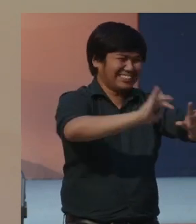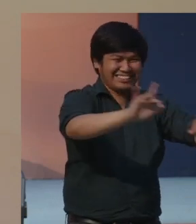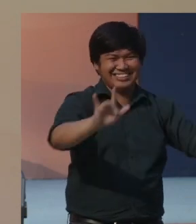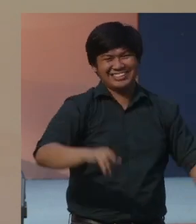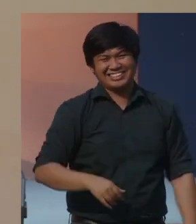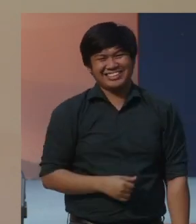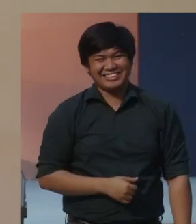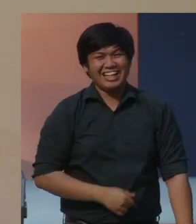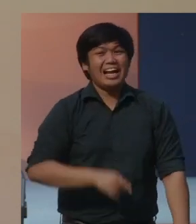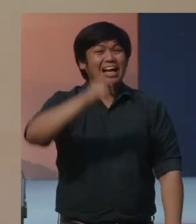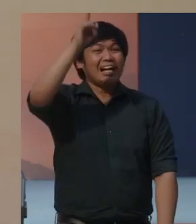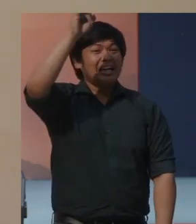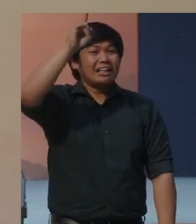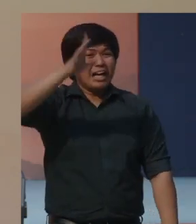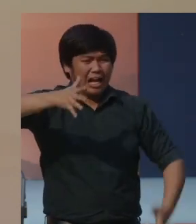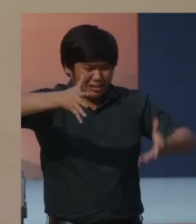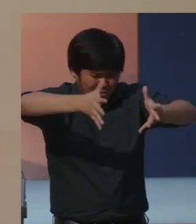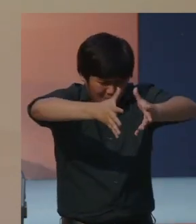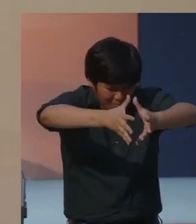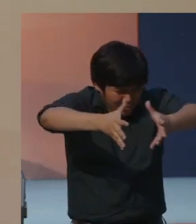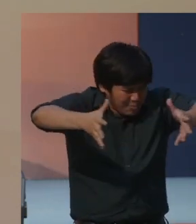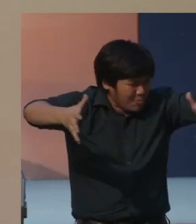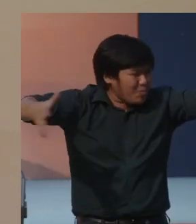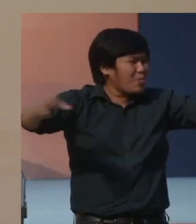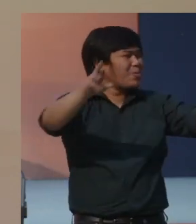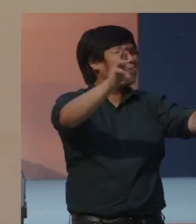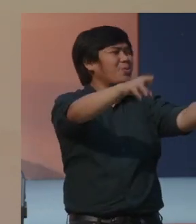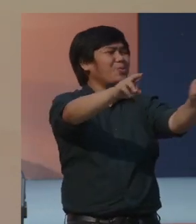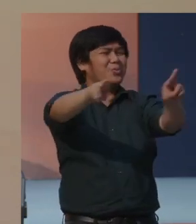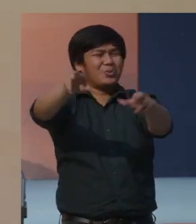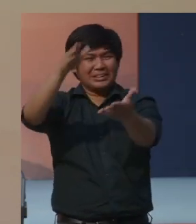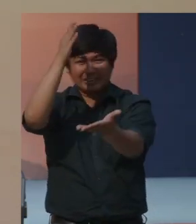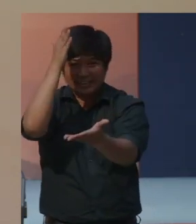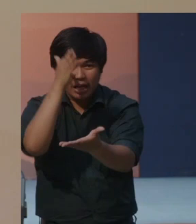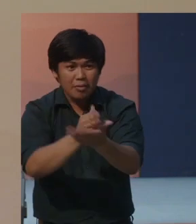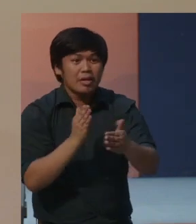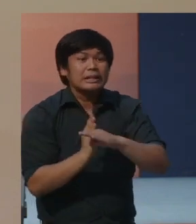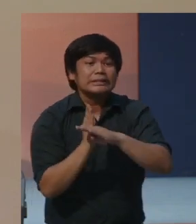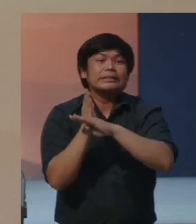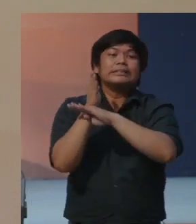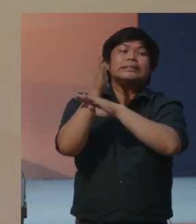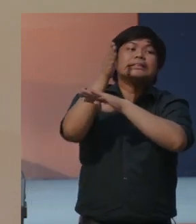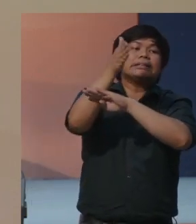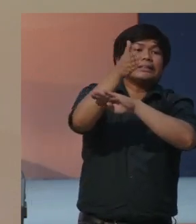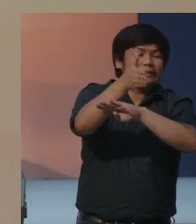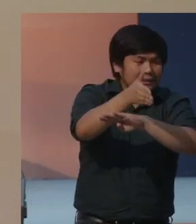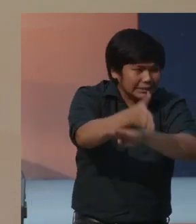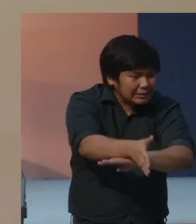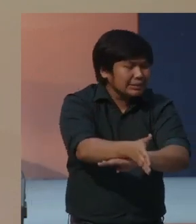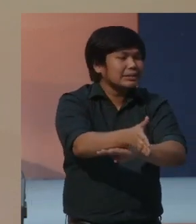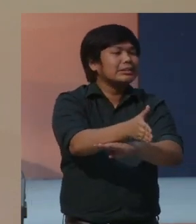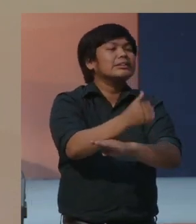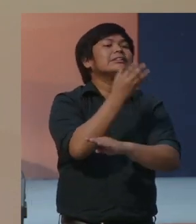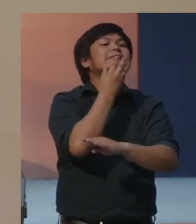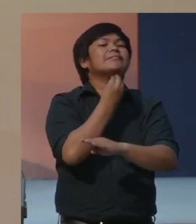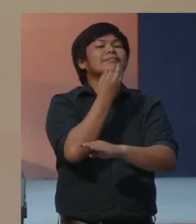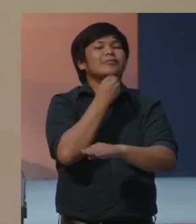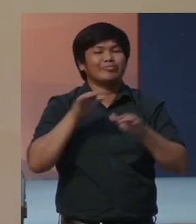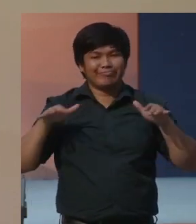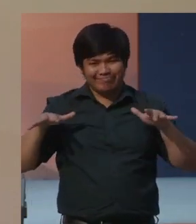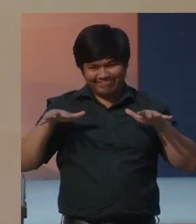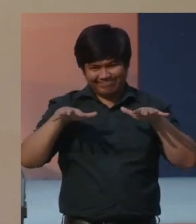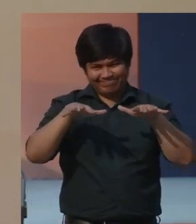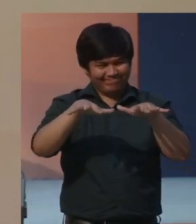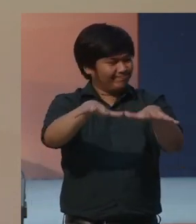hininto na ng Diyos ang ilog para makatawid ng maluwag ang bayang Israel. Tapos